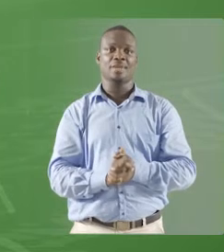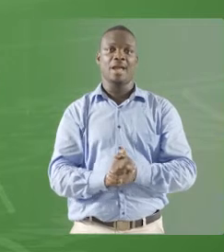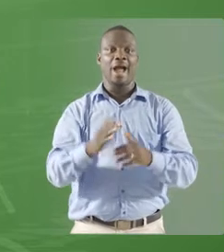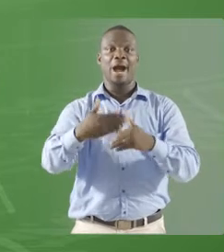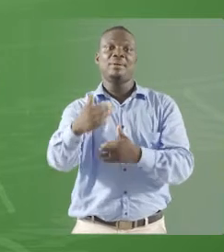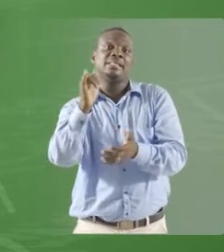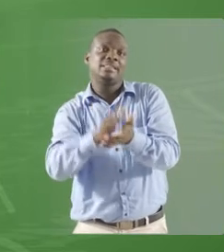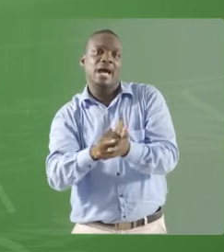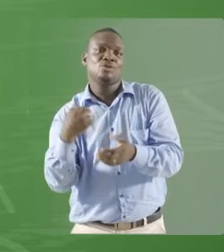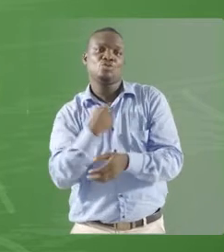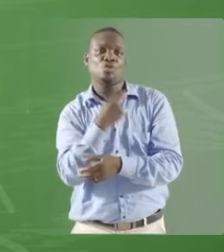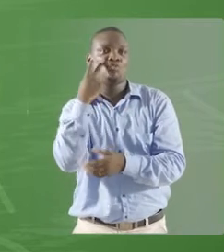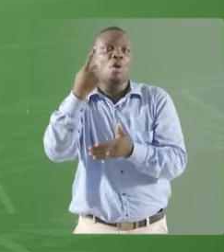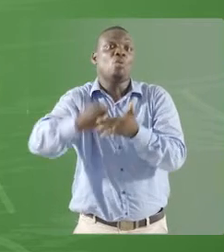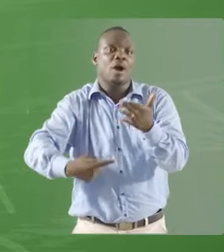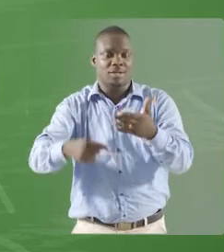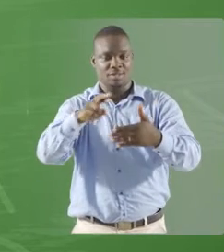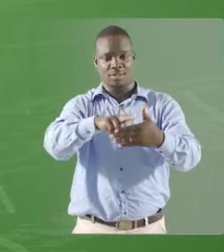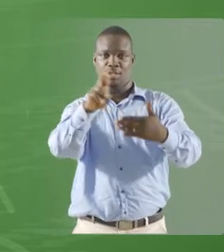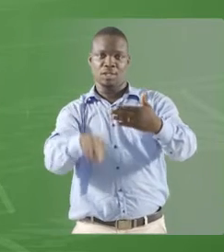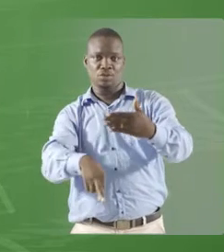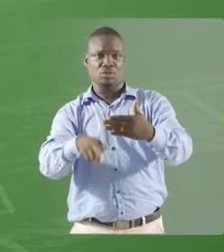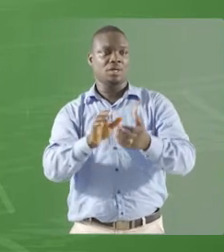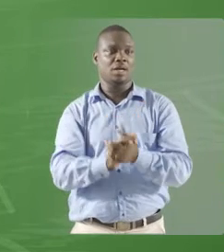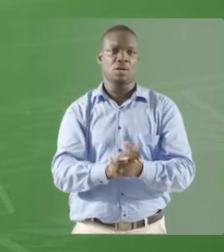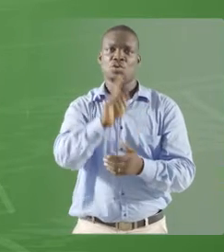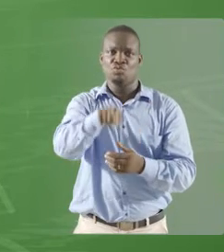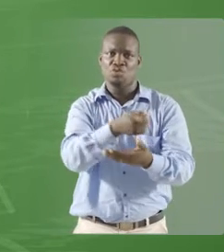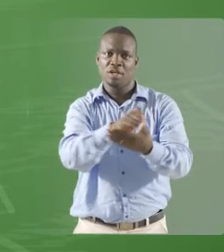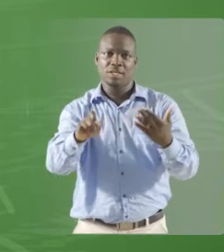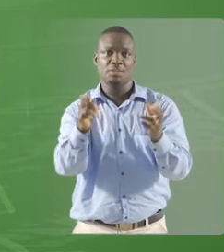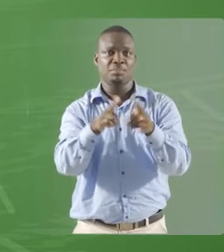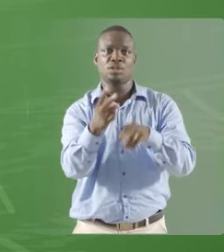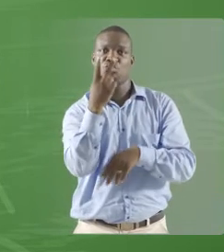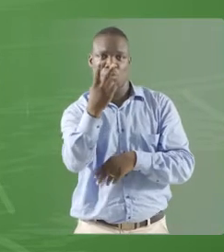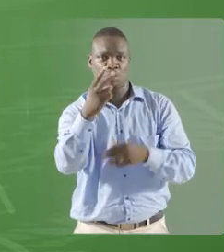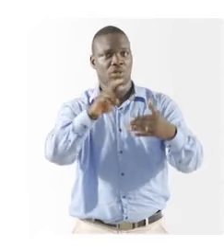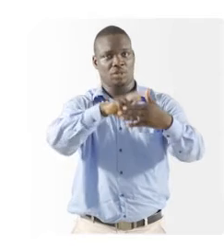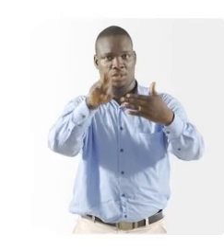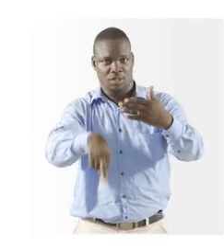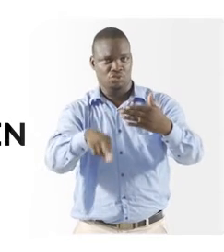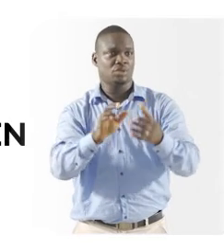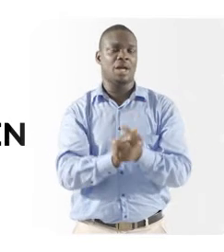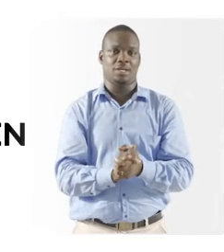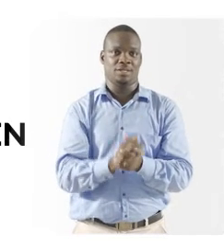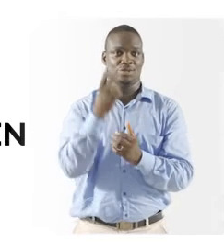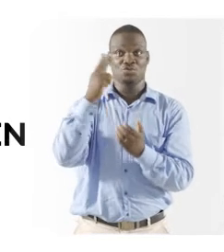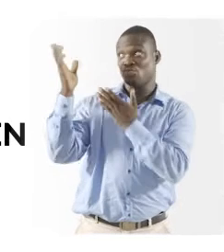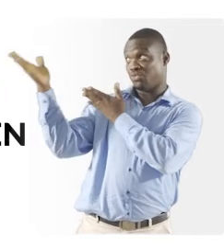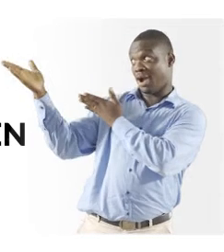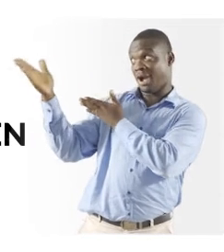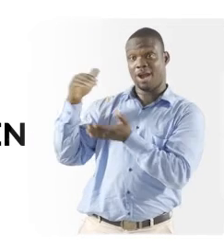Bien évidemment, c'est le résultat. Donc, notez petit 2, résultat. Vous avez devant vous